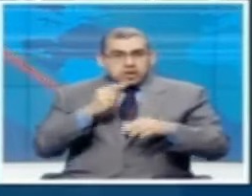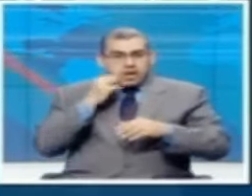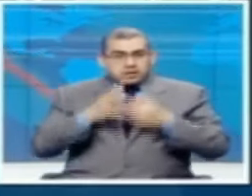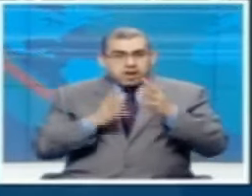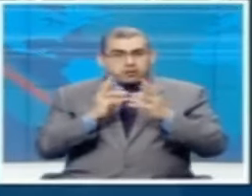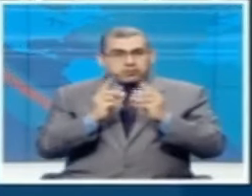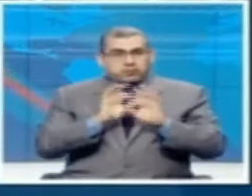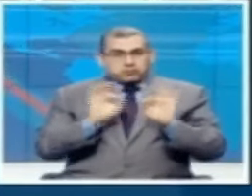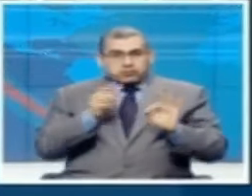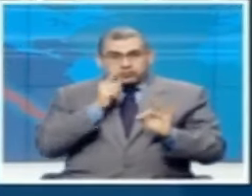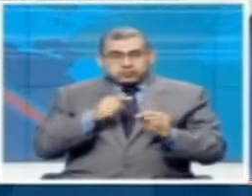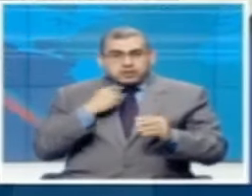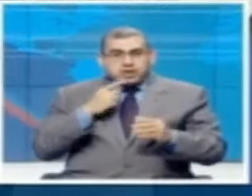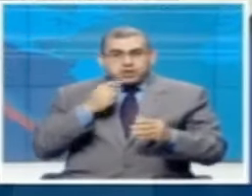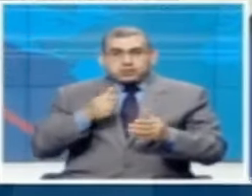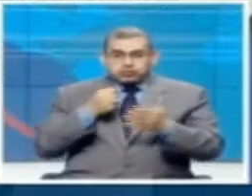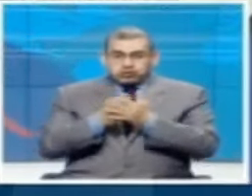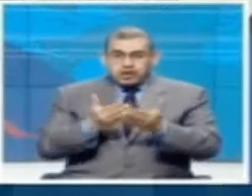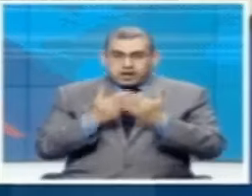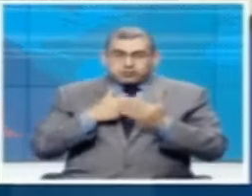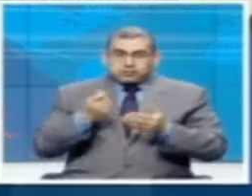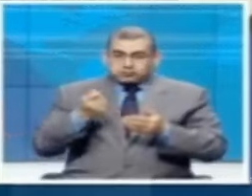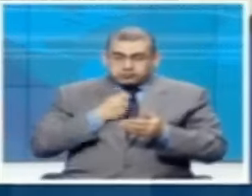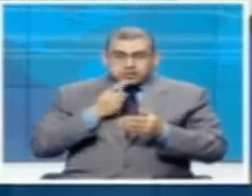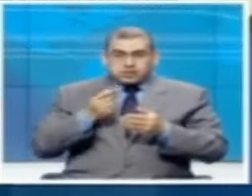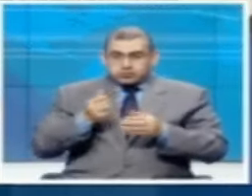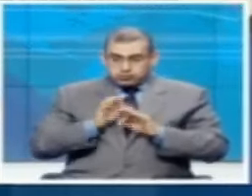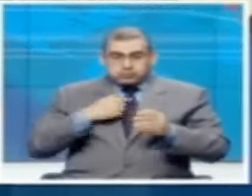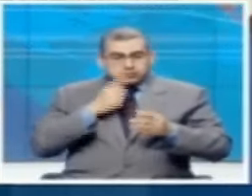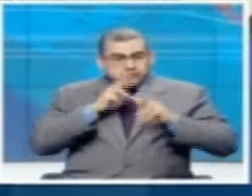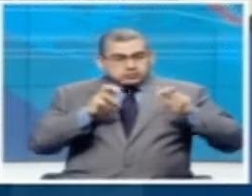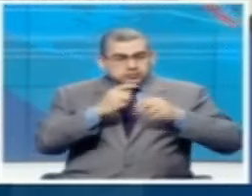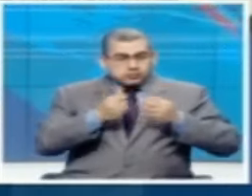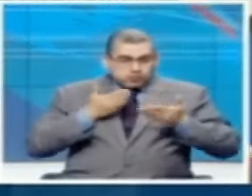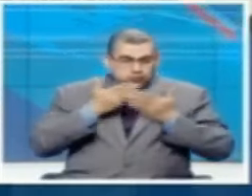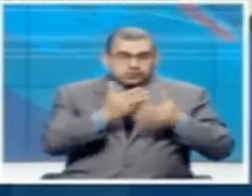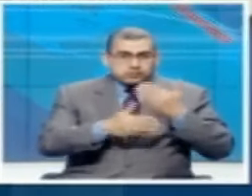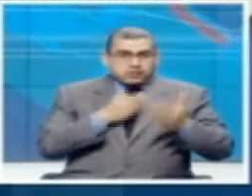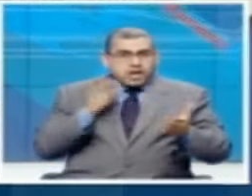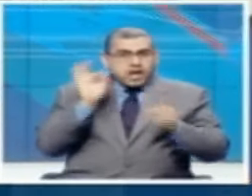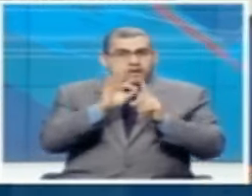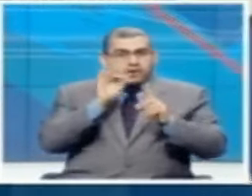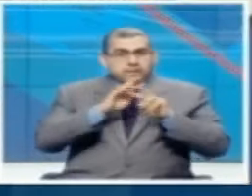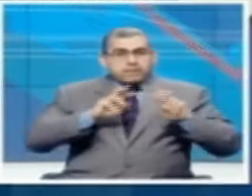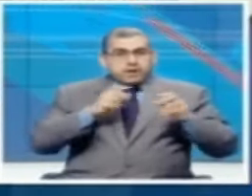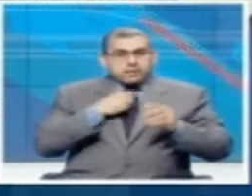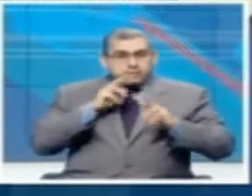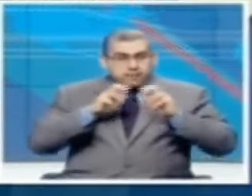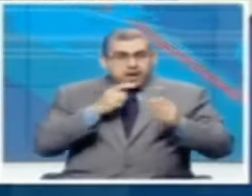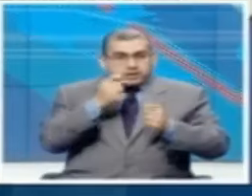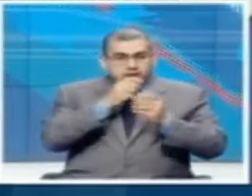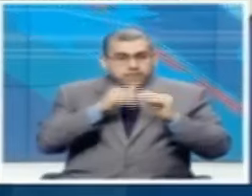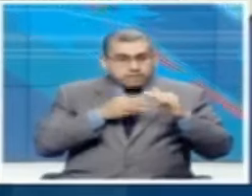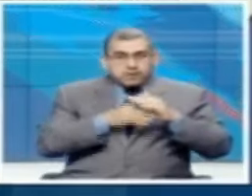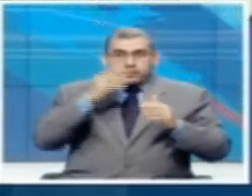بتاخد جائزه ماديه بتساعدك انك تحقق البحث بتاعك على ارض الواقع بتوصلك بباحث داخل مصر وخارج مصر